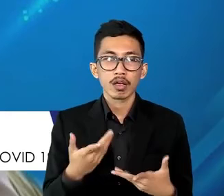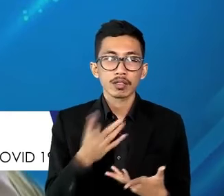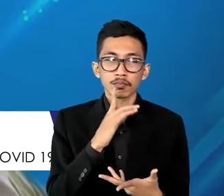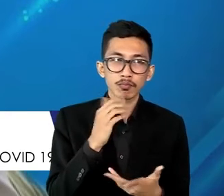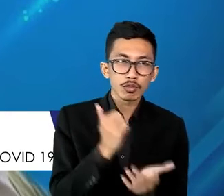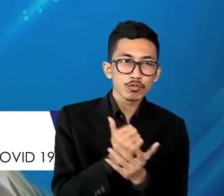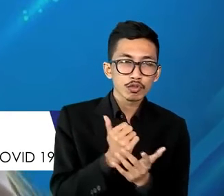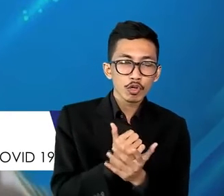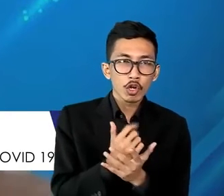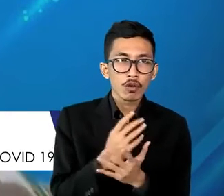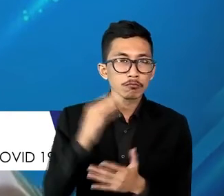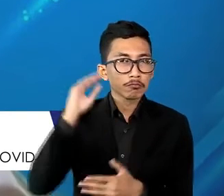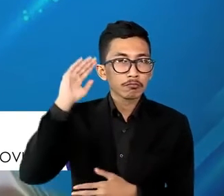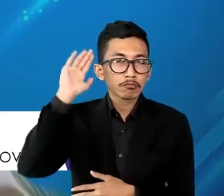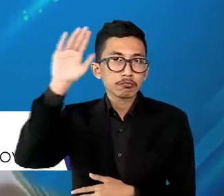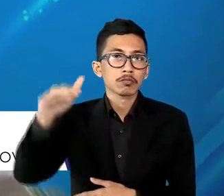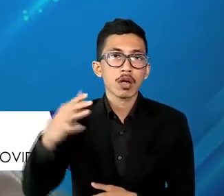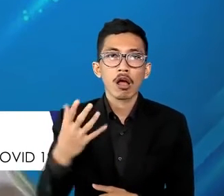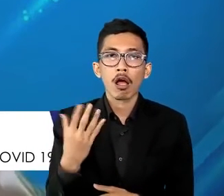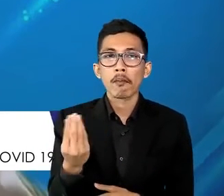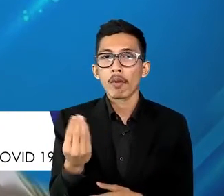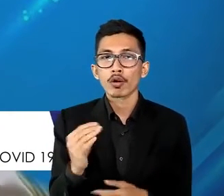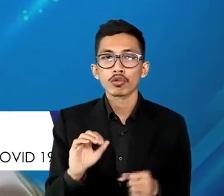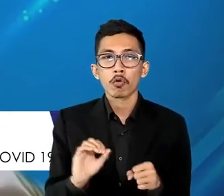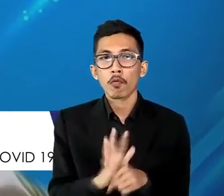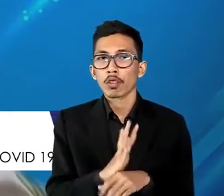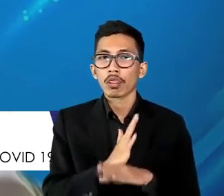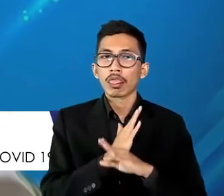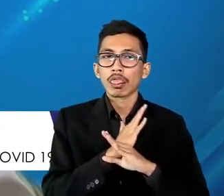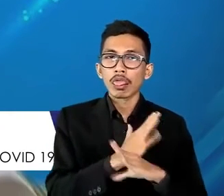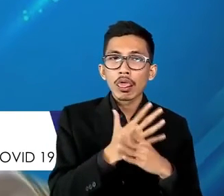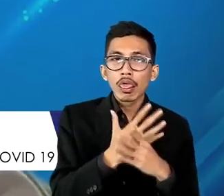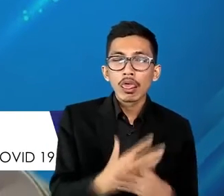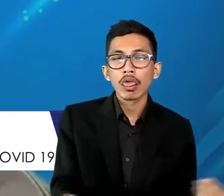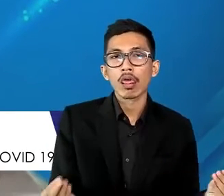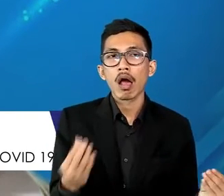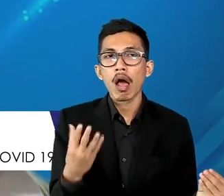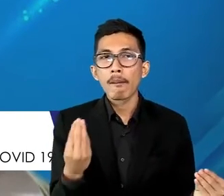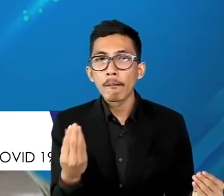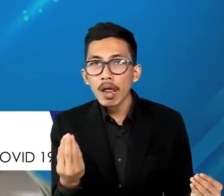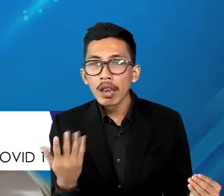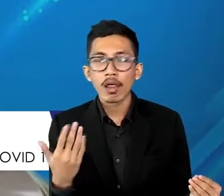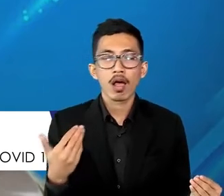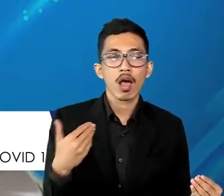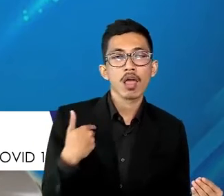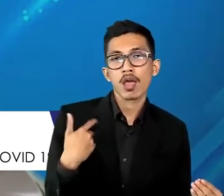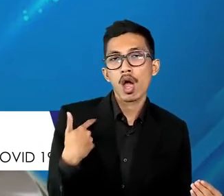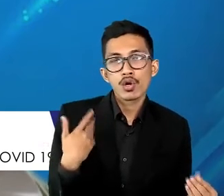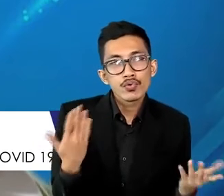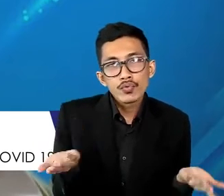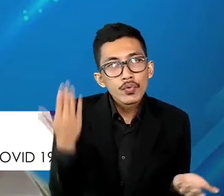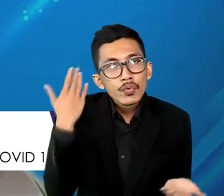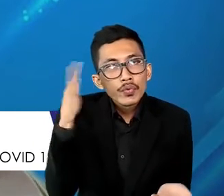memprediksi sampai berapa lama COVID ini akan berlada dan bagaimana